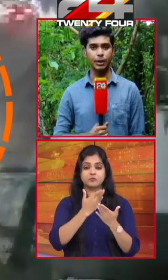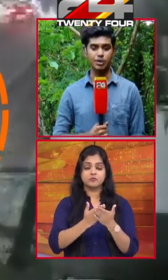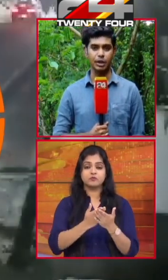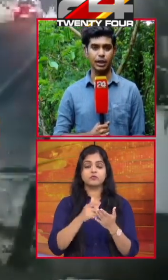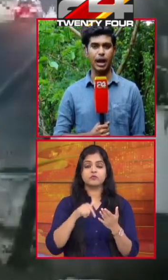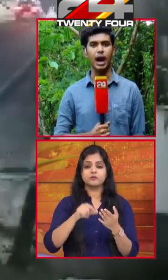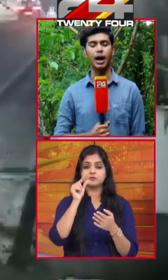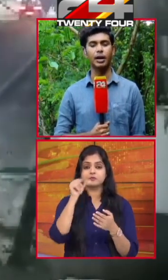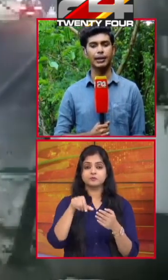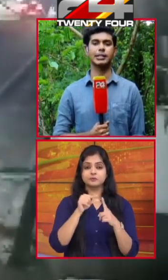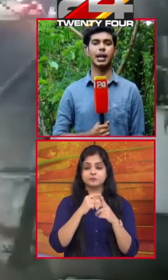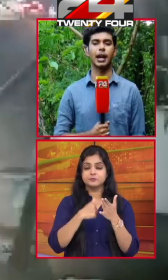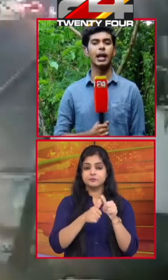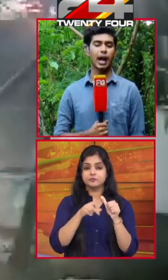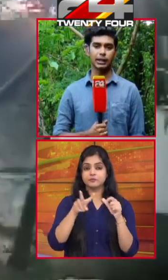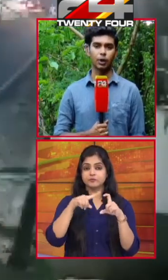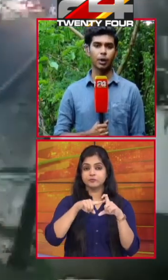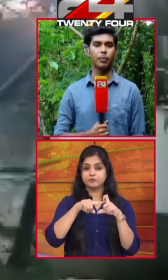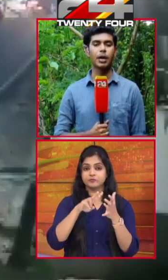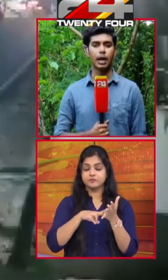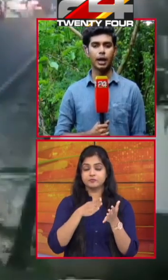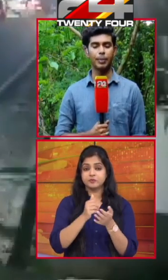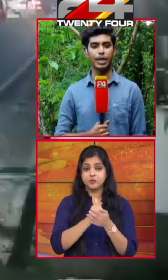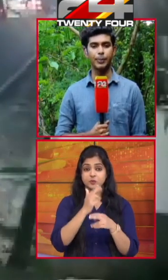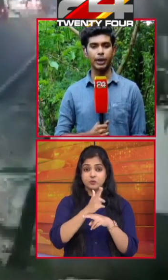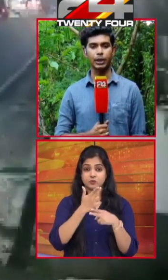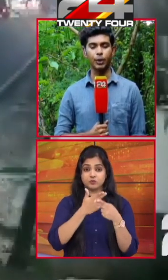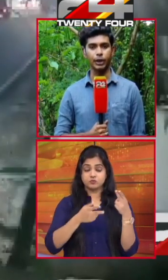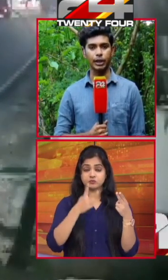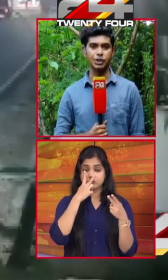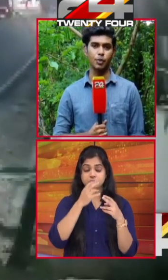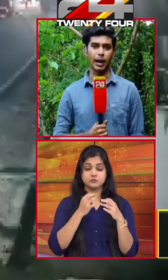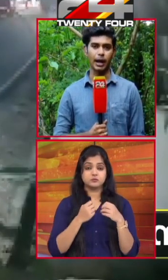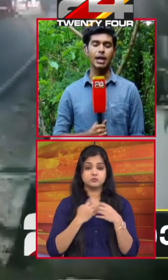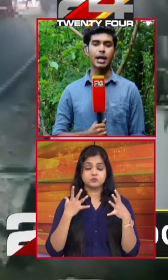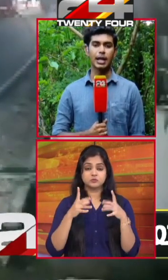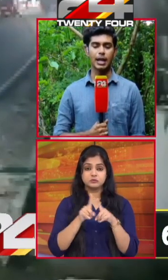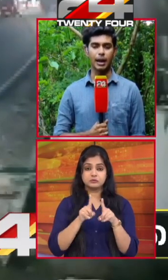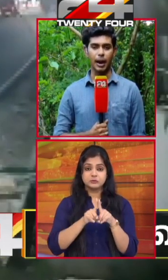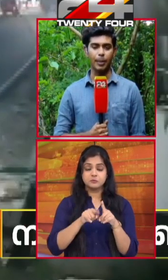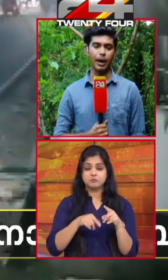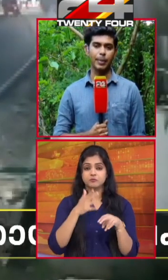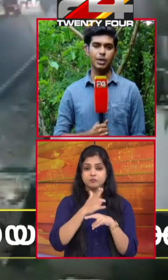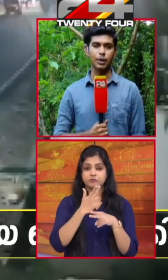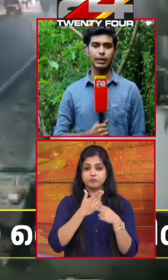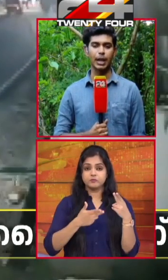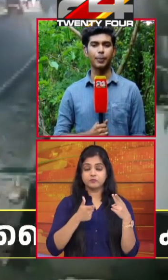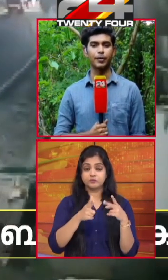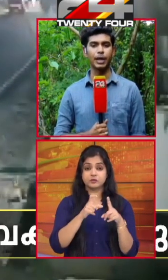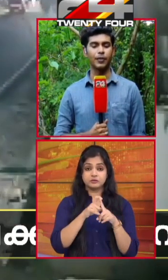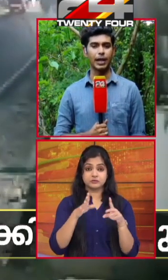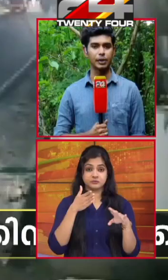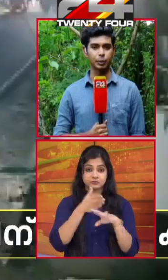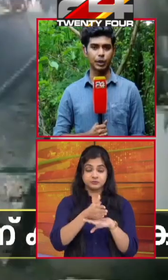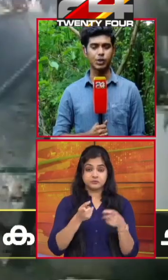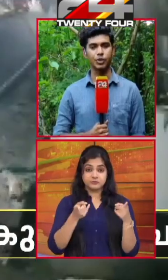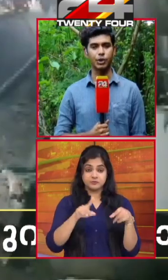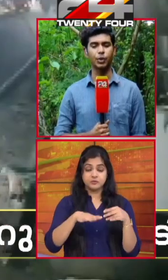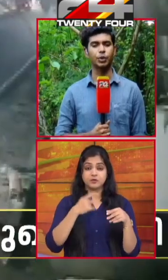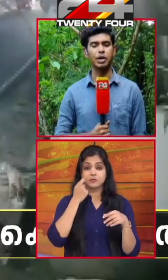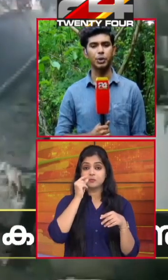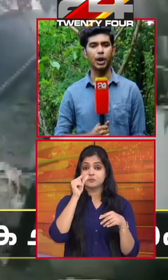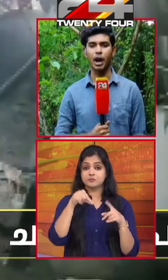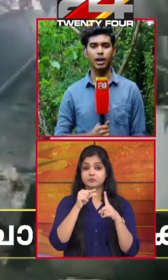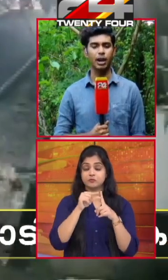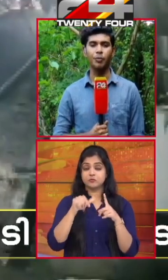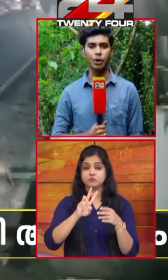താഴെ വീഴുകയും ചെയ്യുന്നത്. ആ ദൃശ്യങ്ങൾ അത്രത്തോളം ഭീതിപ്പെടുത്തുന്ന ഒരു ദൃശ്യവുമാണ്. ഈ അപകടം പറ്റിയ ഉടൻ തന്നെ പ്രവീണ് വണ്ടിയിൽ നിന്നും തെറിച്ചു